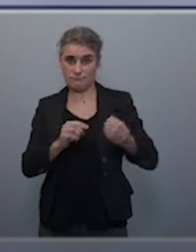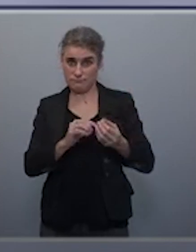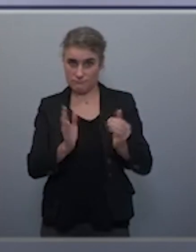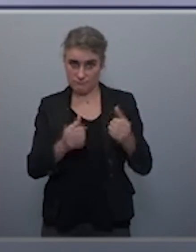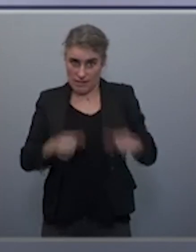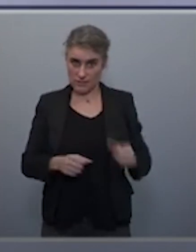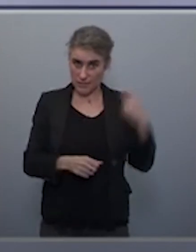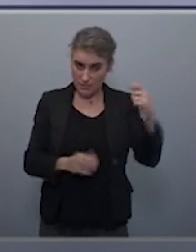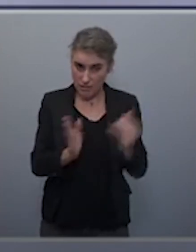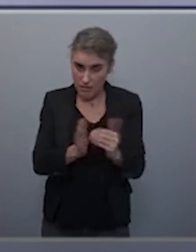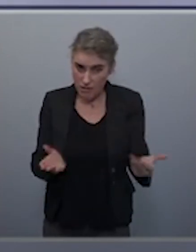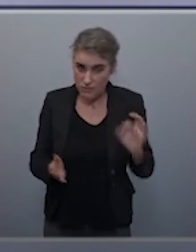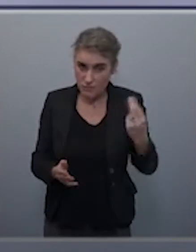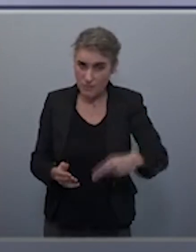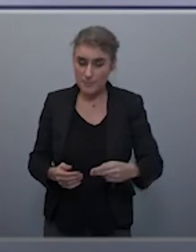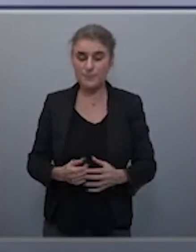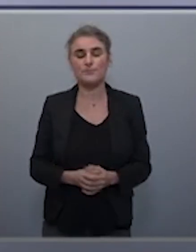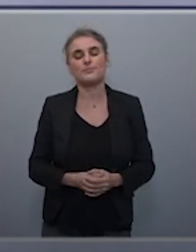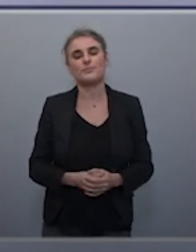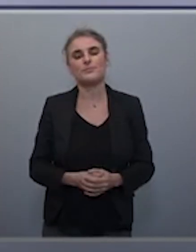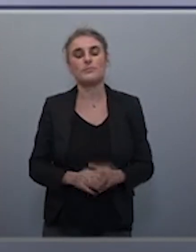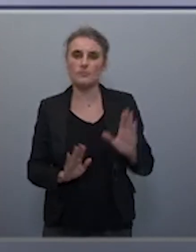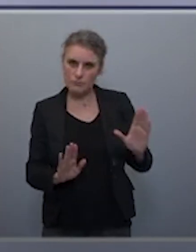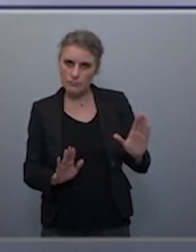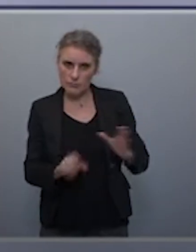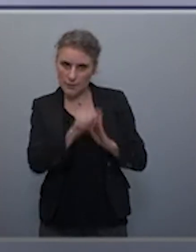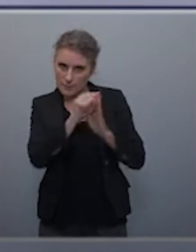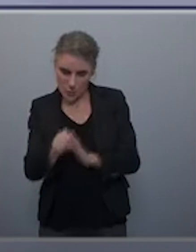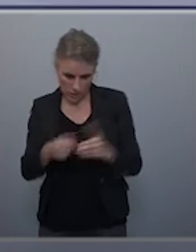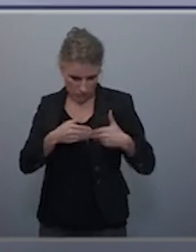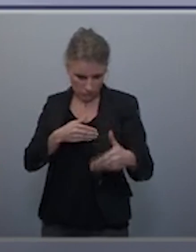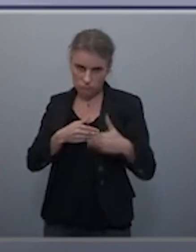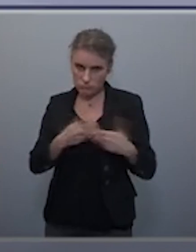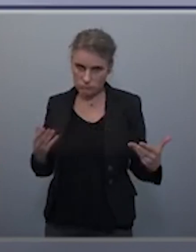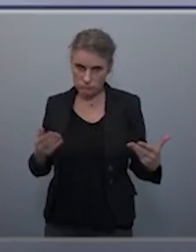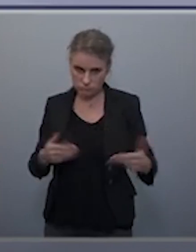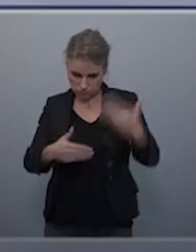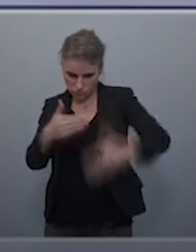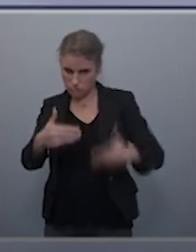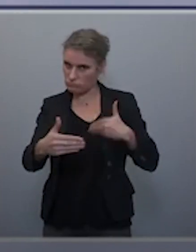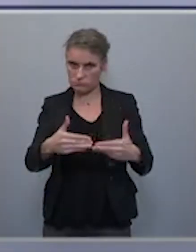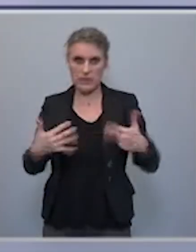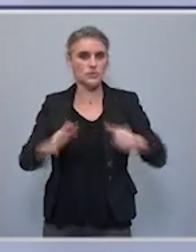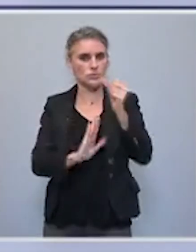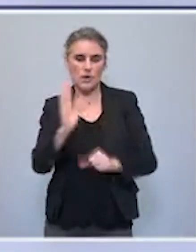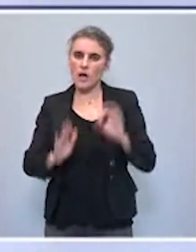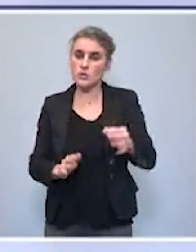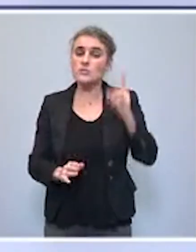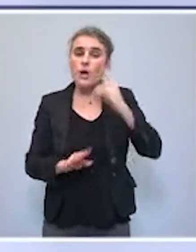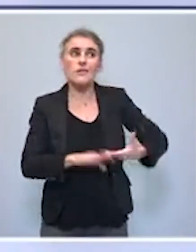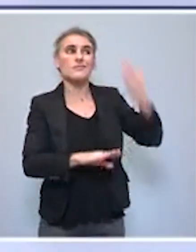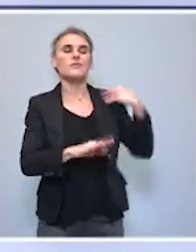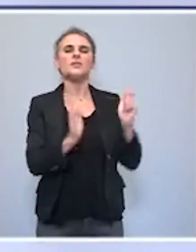ça reste une priorité pour nous de ce quinquennat, à l'agenda de ce quinquennat, parce que nous l'avons porté dans le cadre de la campagne électorale,